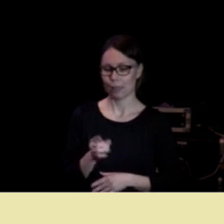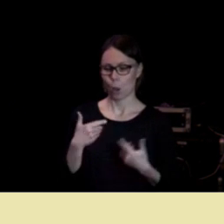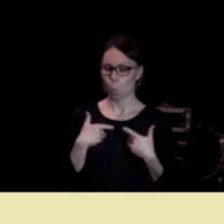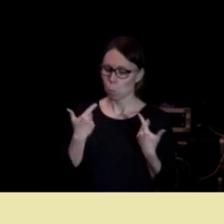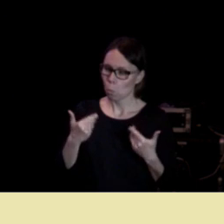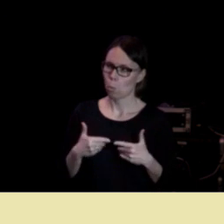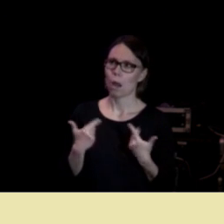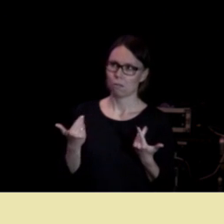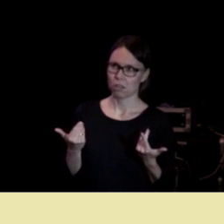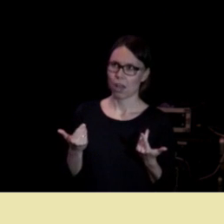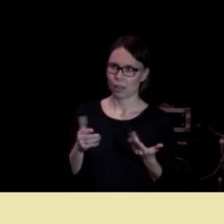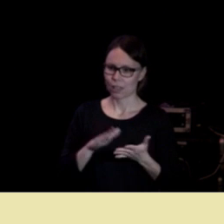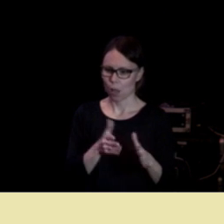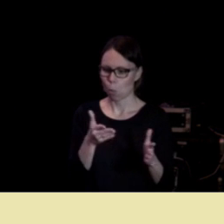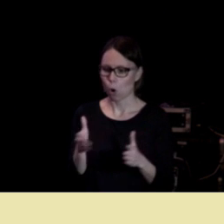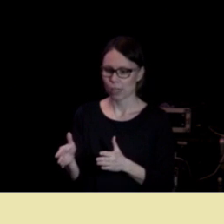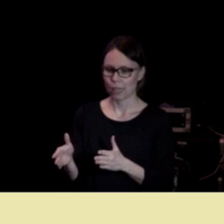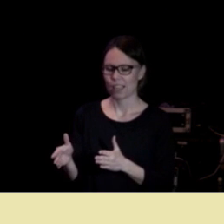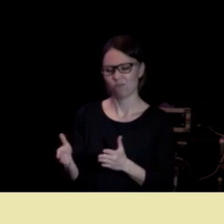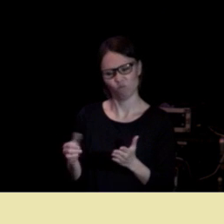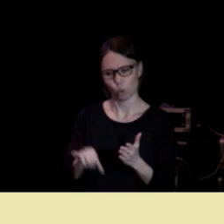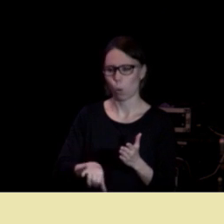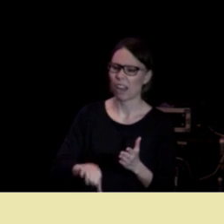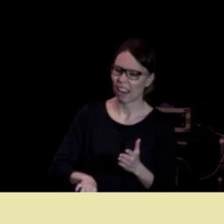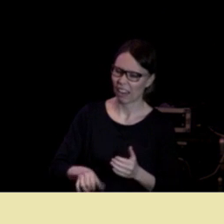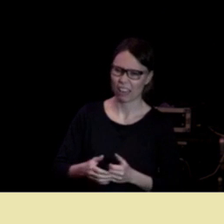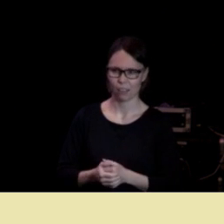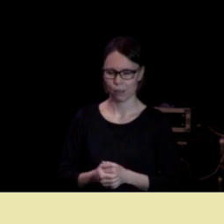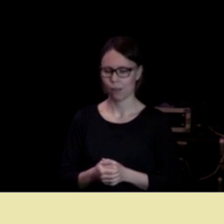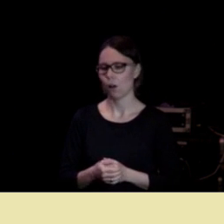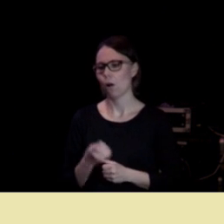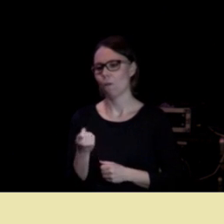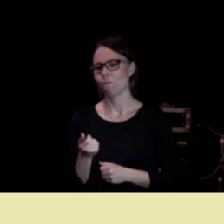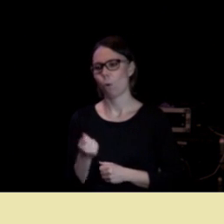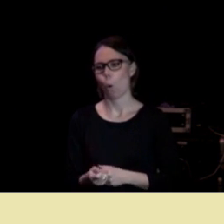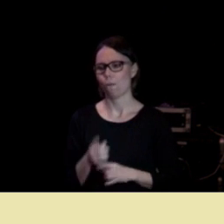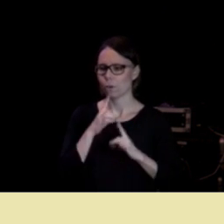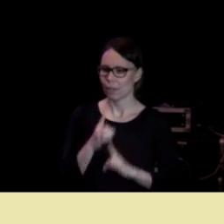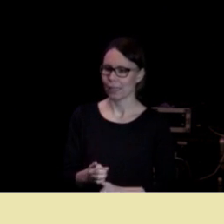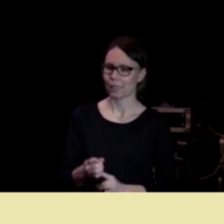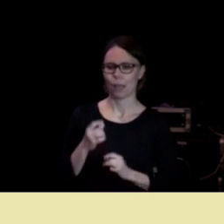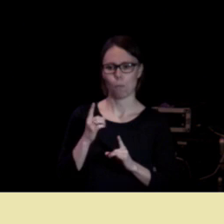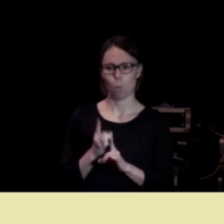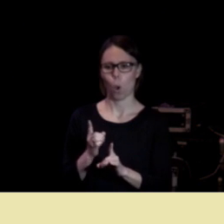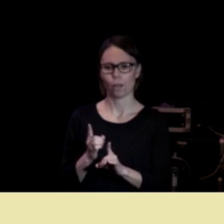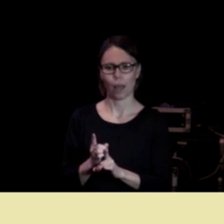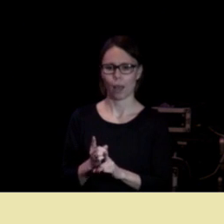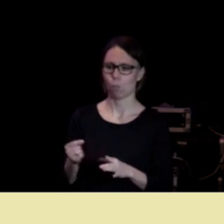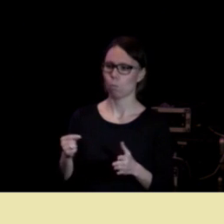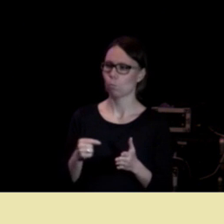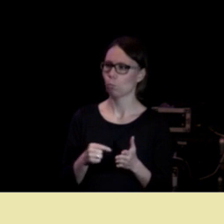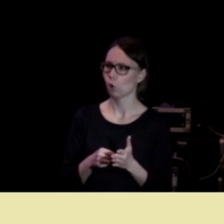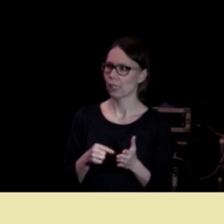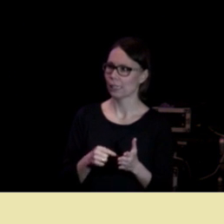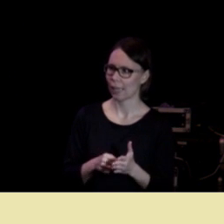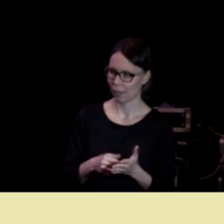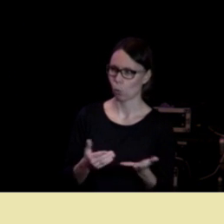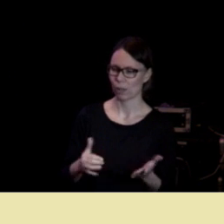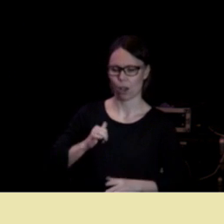opplevde at samordningen var for dårlig, det var for få forpliktende møtepunkter, og det var